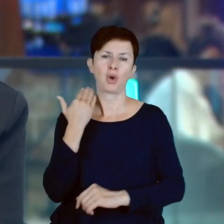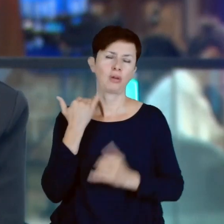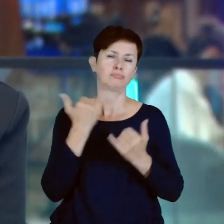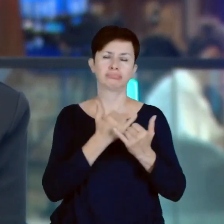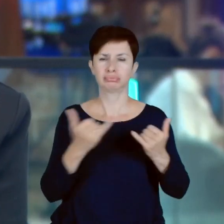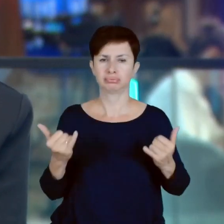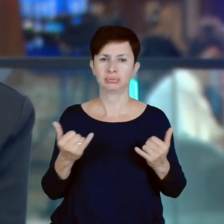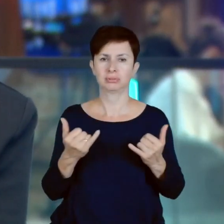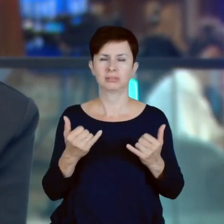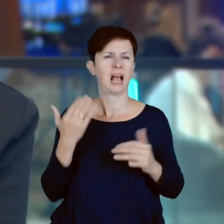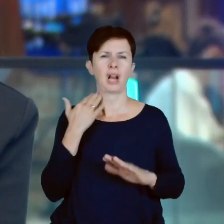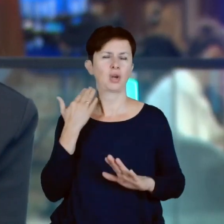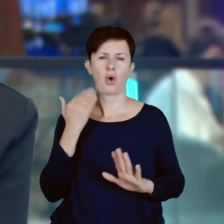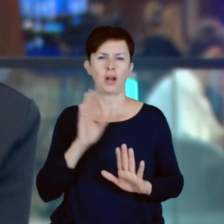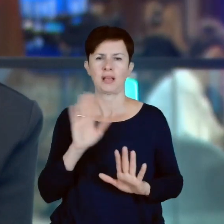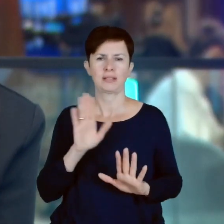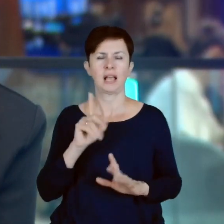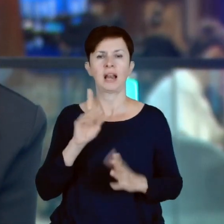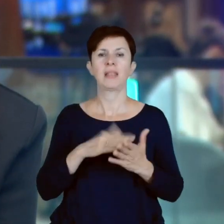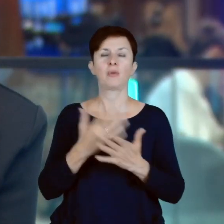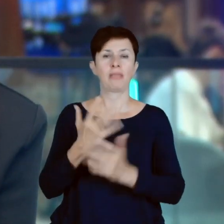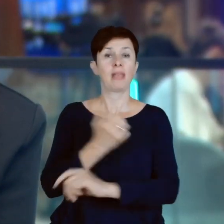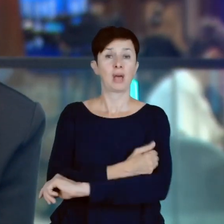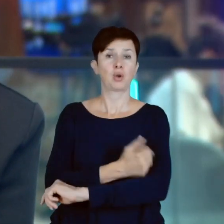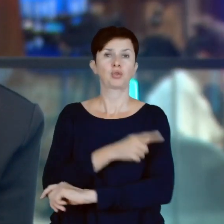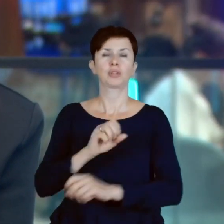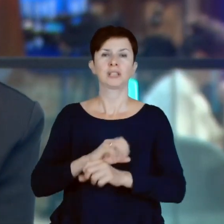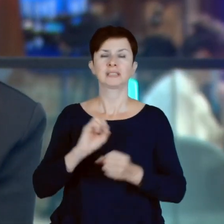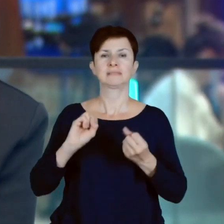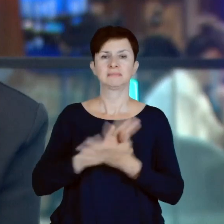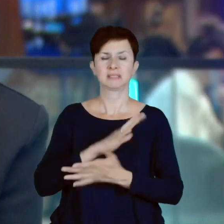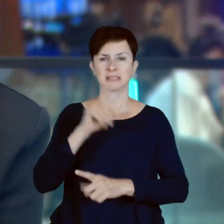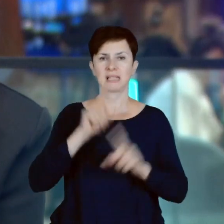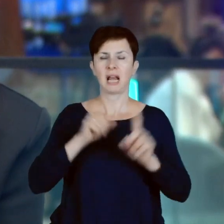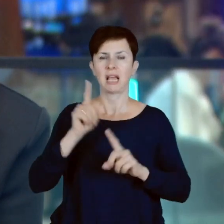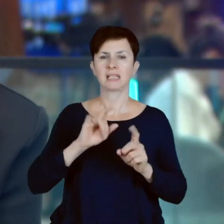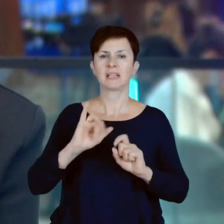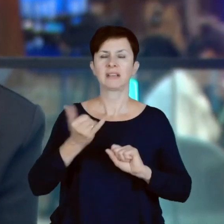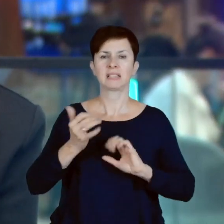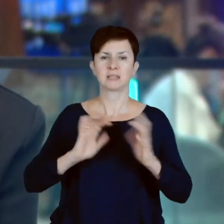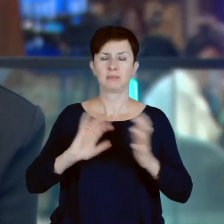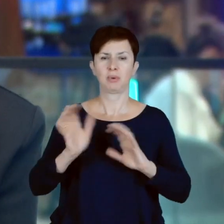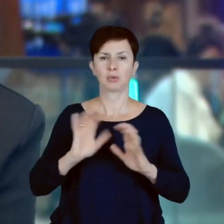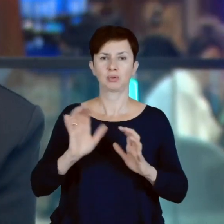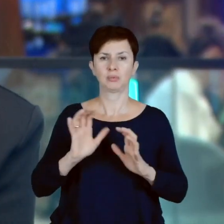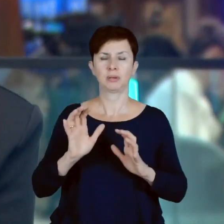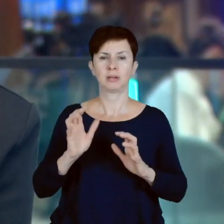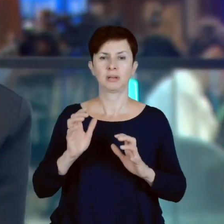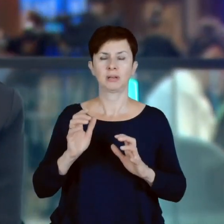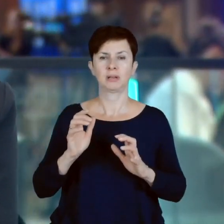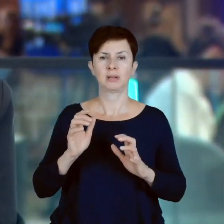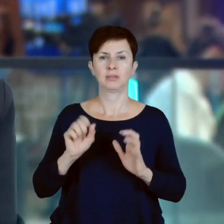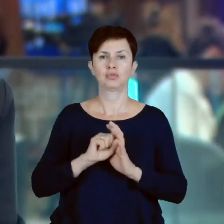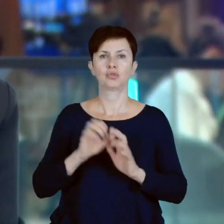alkohol tutaj nie akurat w tym wypadku, ale na przykład narkotyki, to siła nawyku zależy od sposobu, w jaki dostarczamy ten narkotyk do ciała,